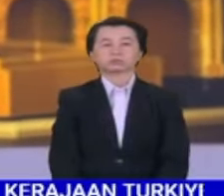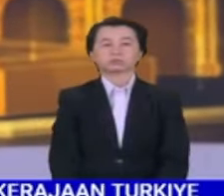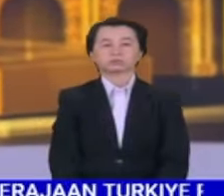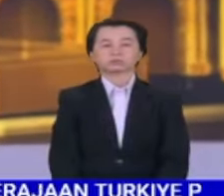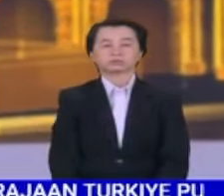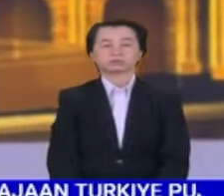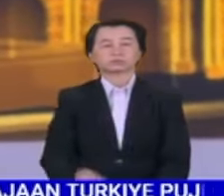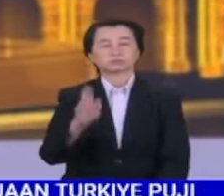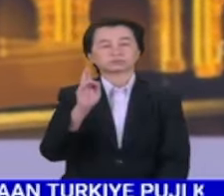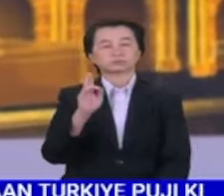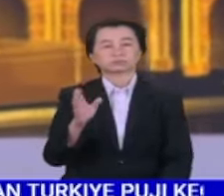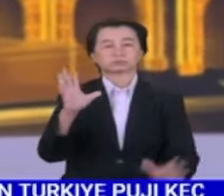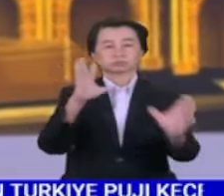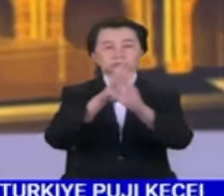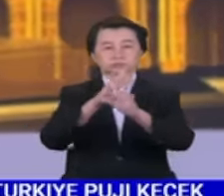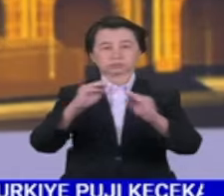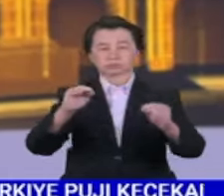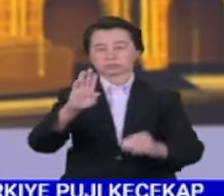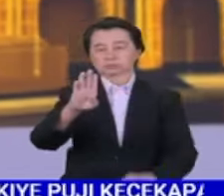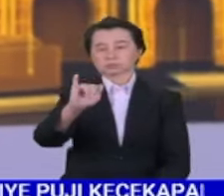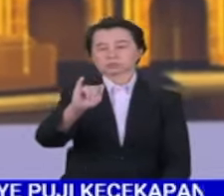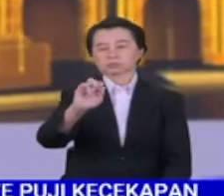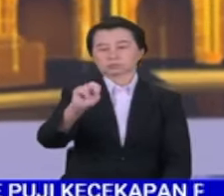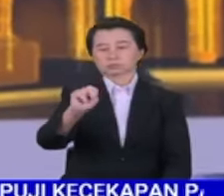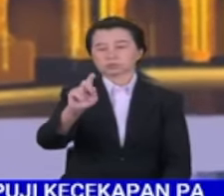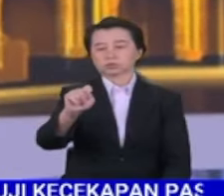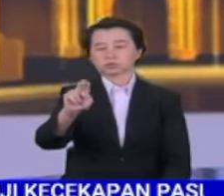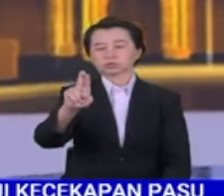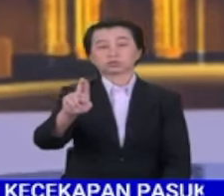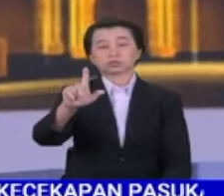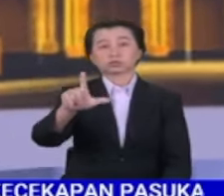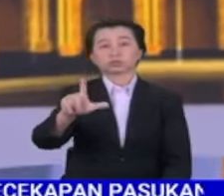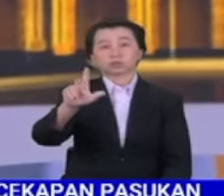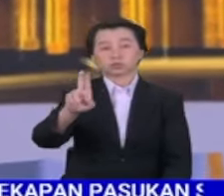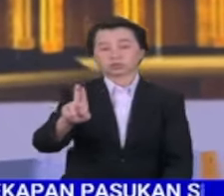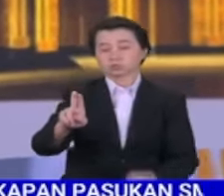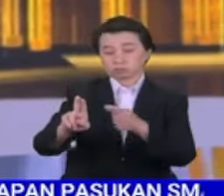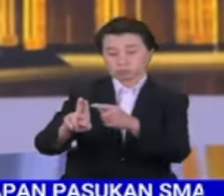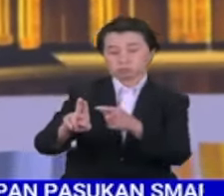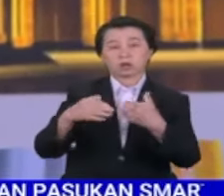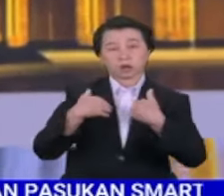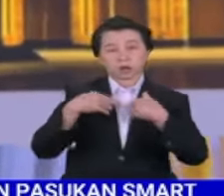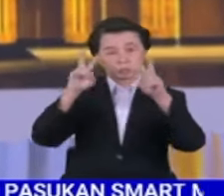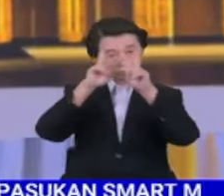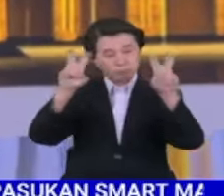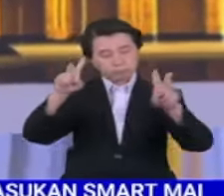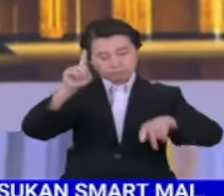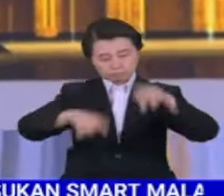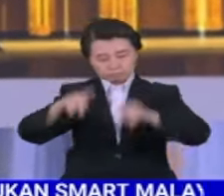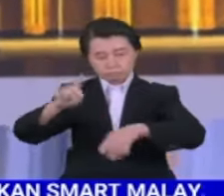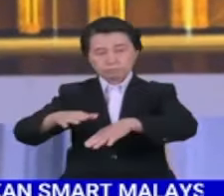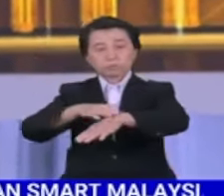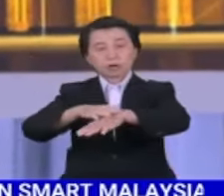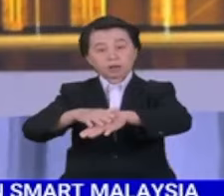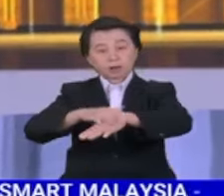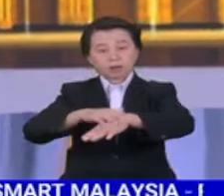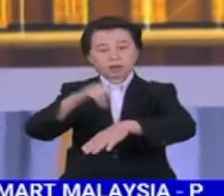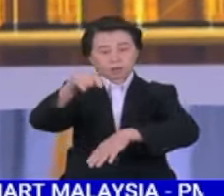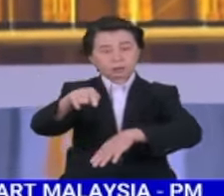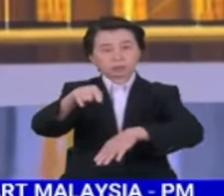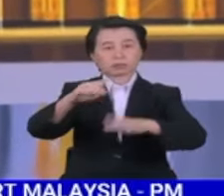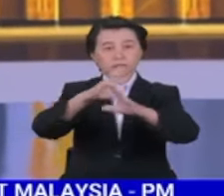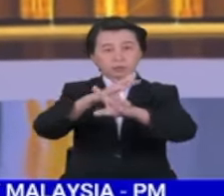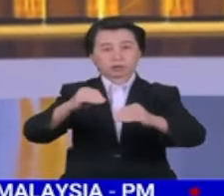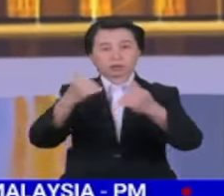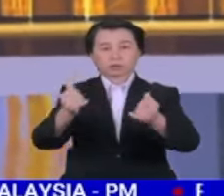seterusnya kita ke bumi kenyalang Bintulu sebagai salah satu lokasi untuk wujudkan keharmonian dalam ke berbagai kaum di negeri itu